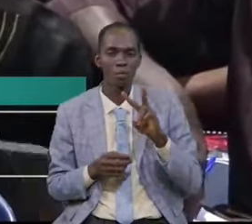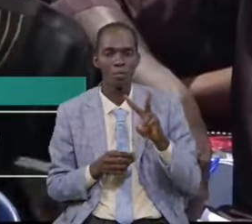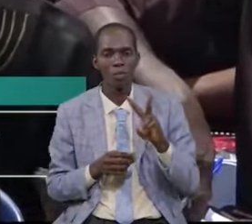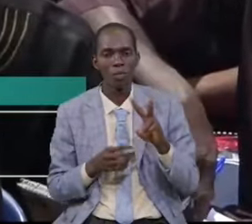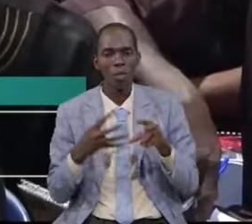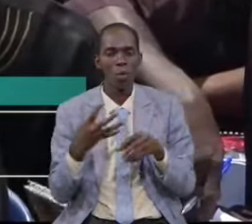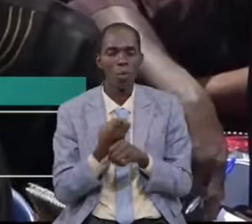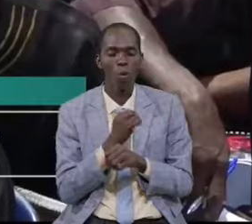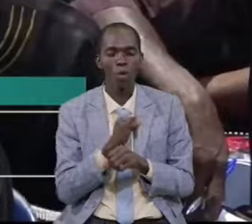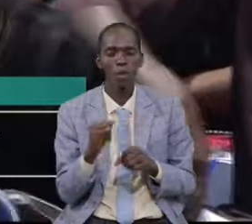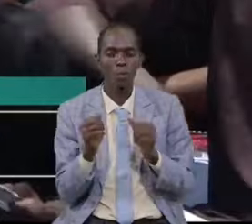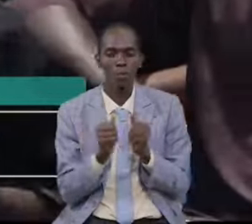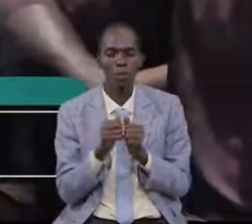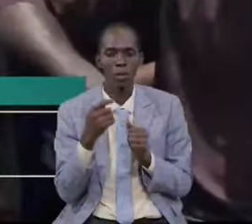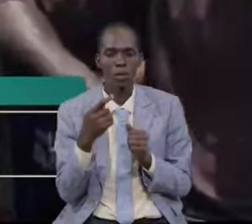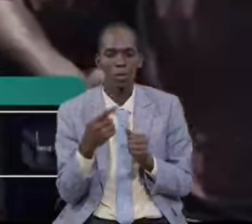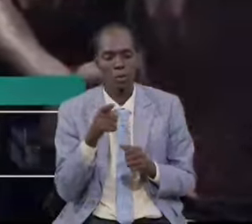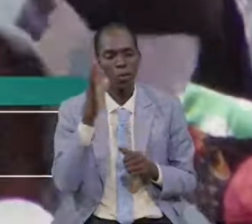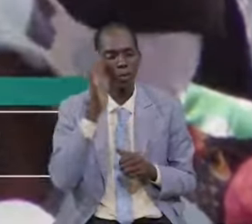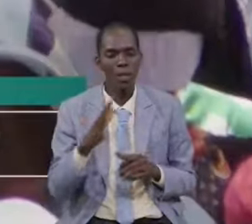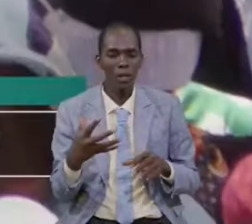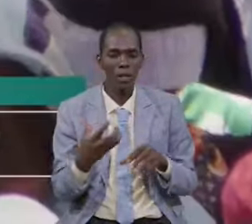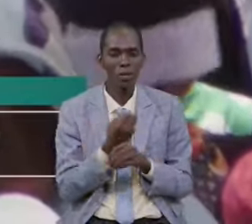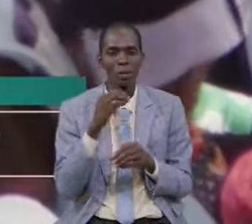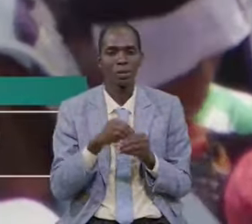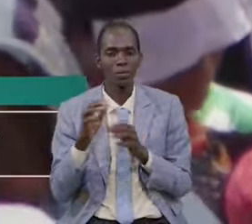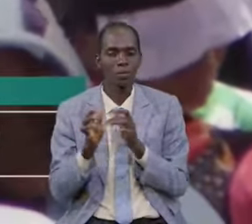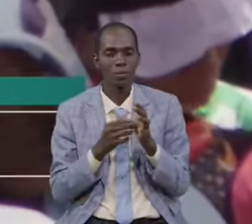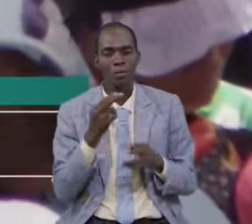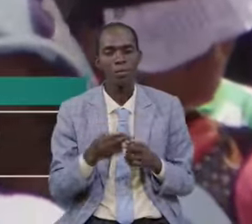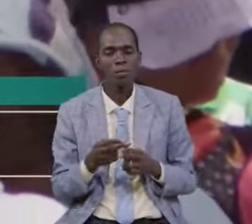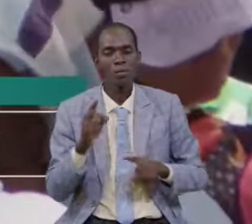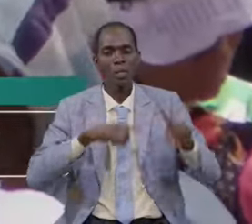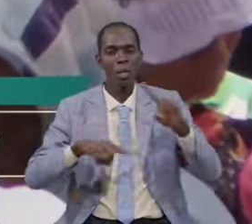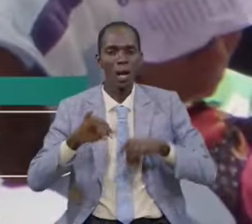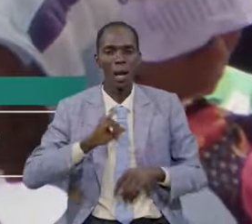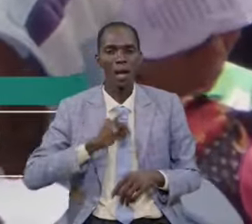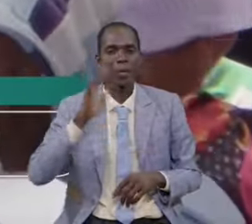Deuxième point, gagner. Tu vas gagner. Je vais gagner.